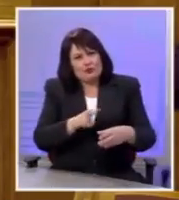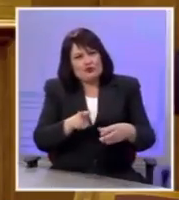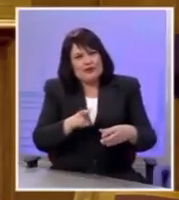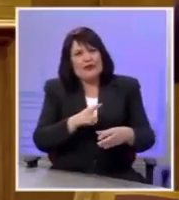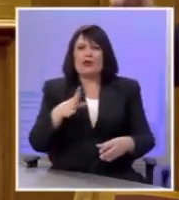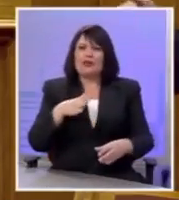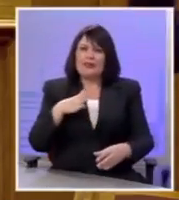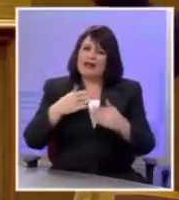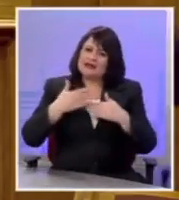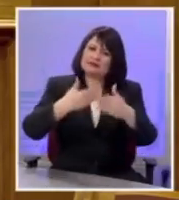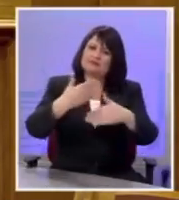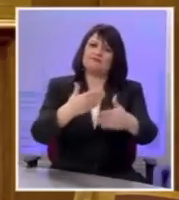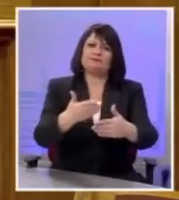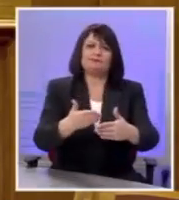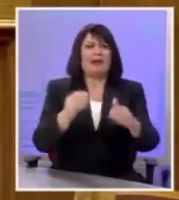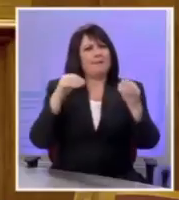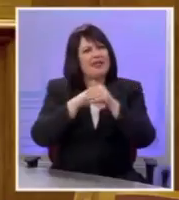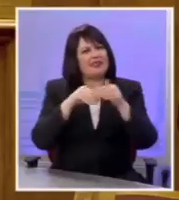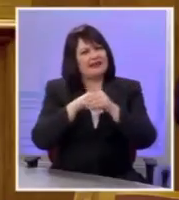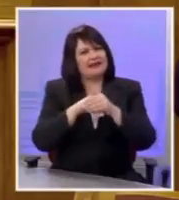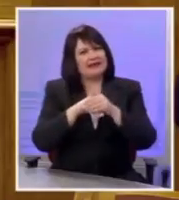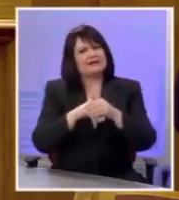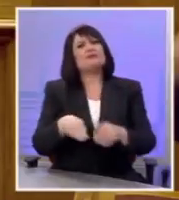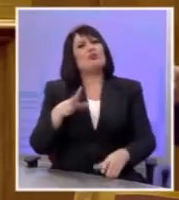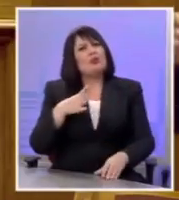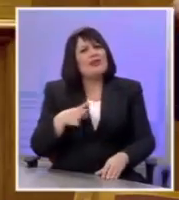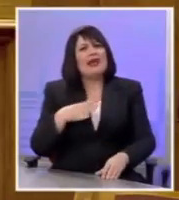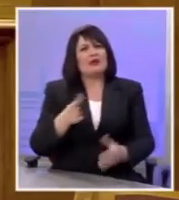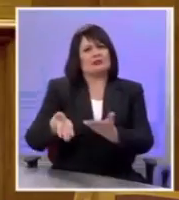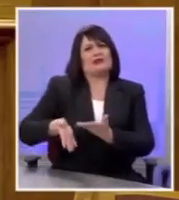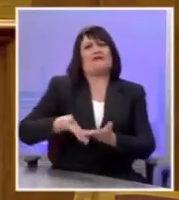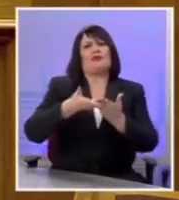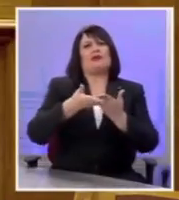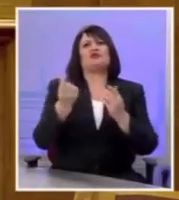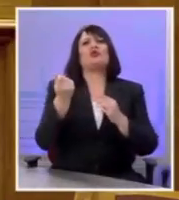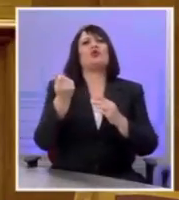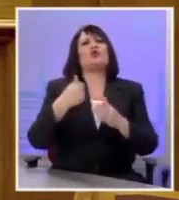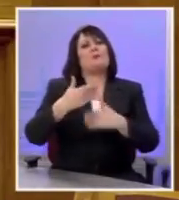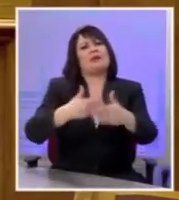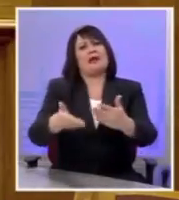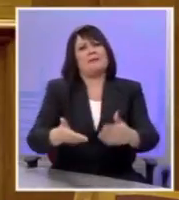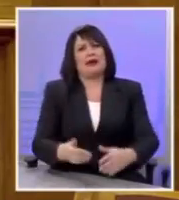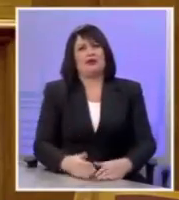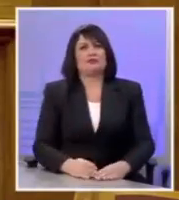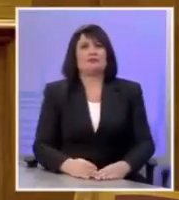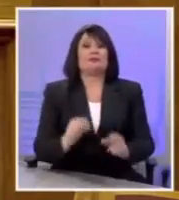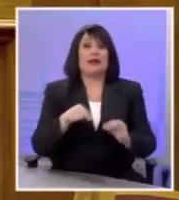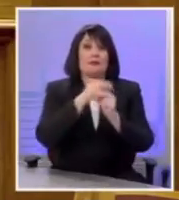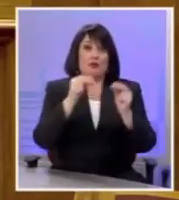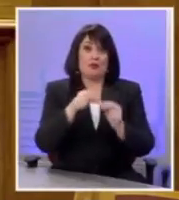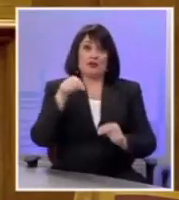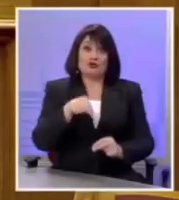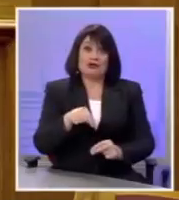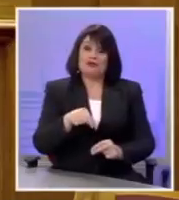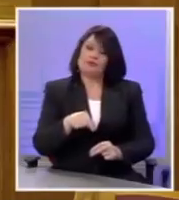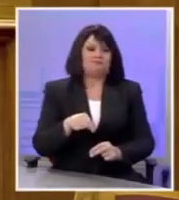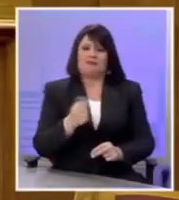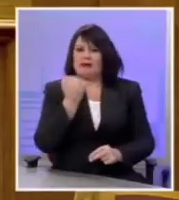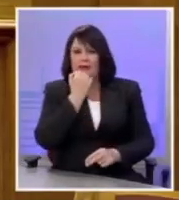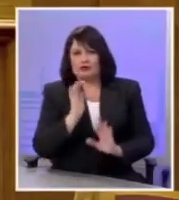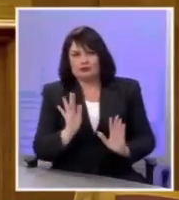είναι μακροπρόθεσμοι επενδυτές που θέλουν να υποστηρίξουν την οικονομία μακροπρόθεσμα. Αλλά και αυτό το επιχείρημα δεν πάει.